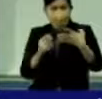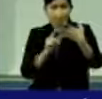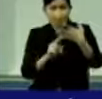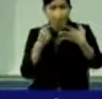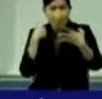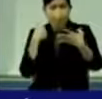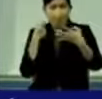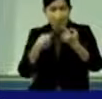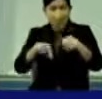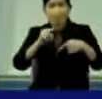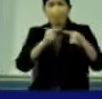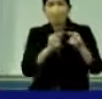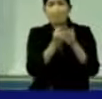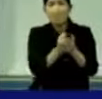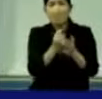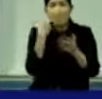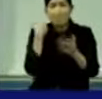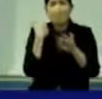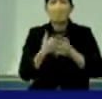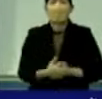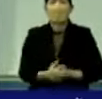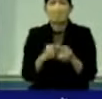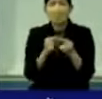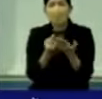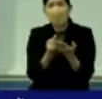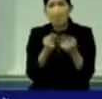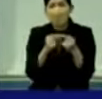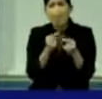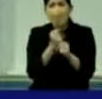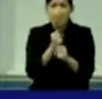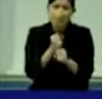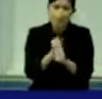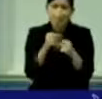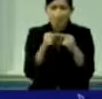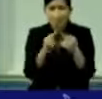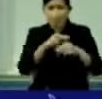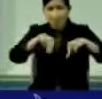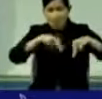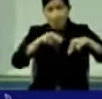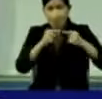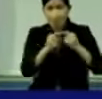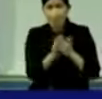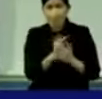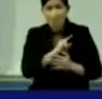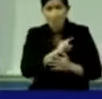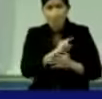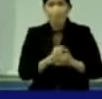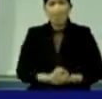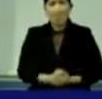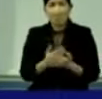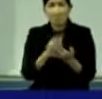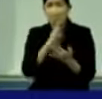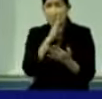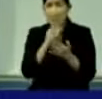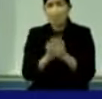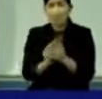ารณสุขไปปฏิบัติหน้าที่เสร็จงานกลับคืนสู่ที่ตั้งก็จะมีประสบการณ์จากจังหวัดอุตรดิตถ์เผื่อว่ามีเหตุการณ์อะ